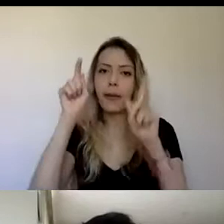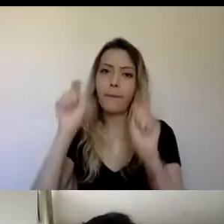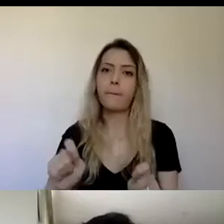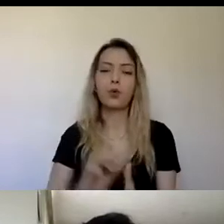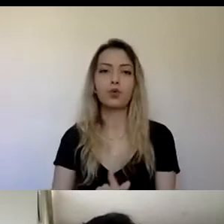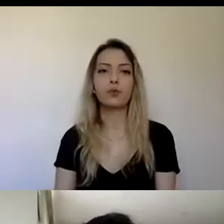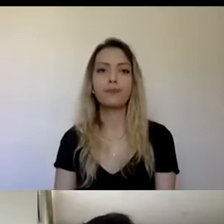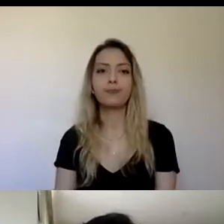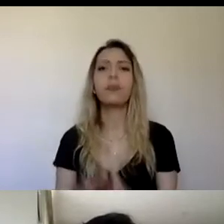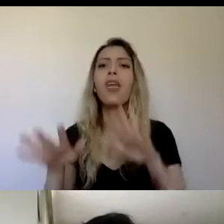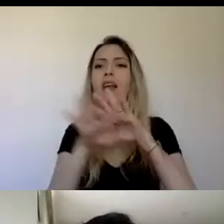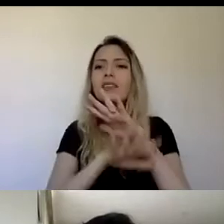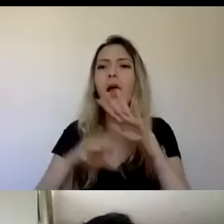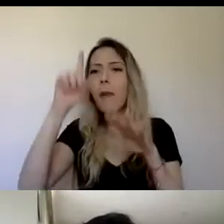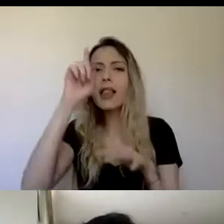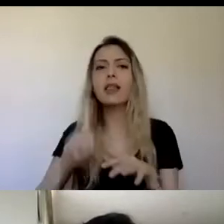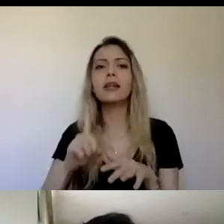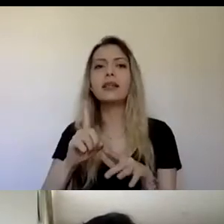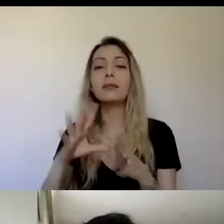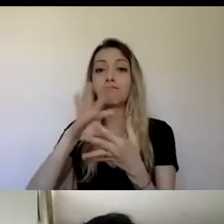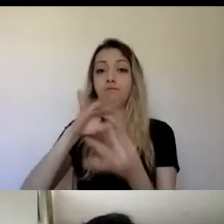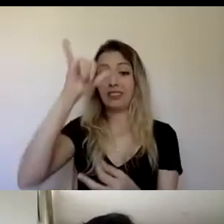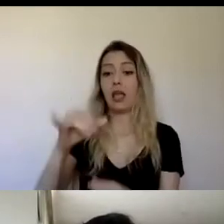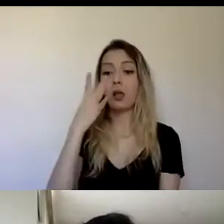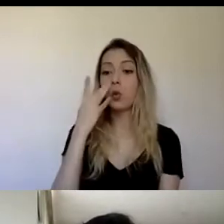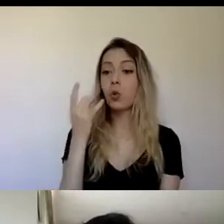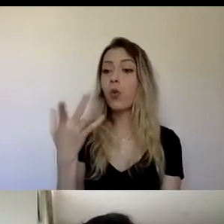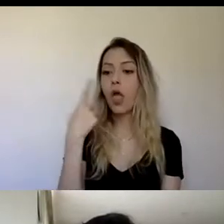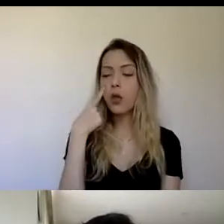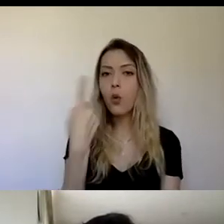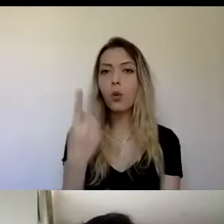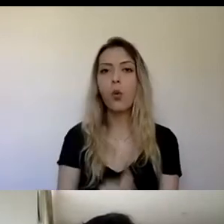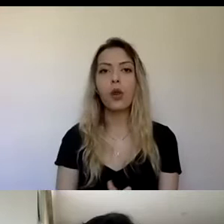Temel olarak insan hakları göstergelerini dediğim gibi diğer